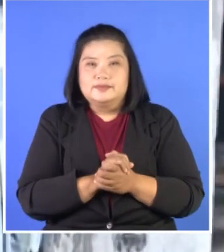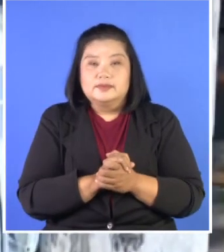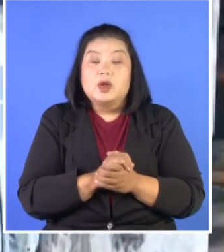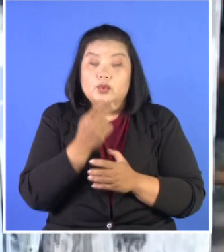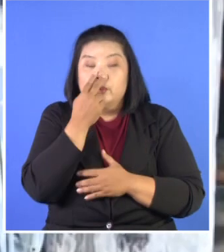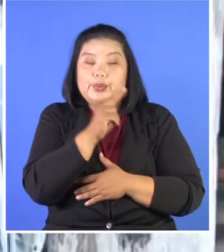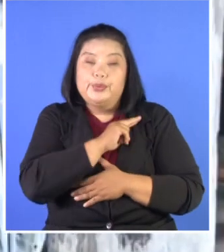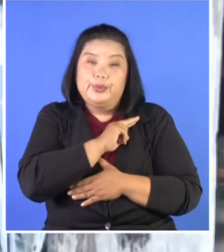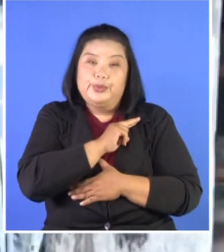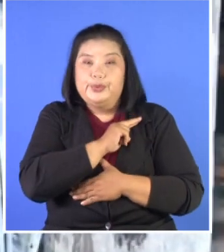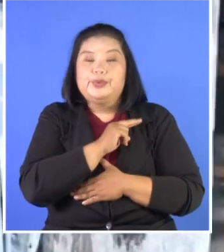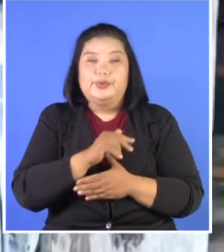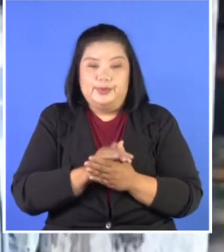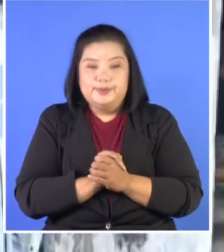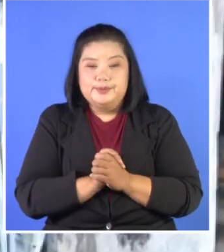เนี่ย